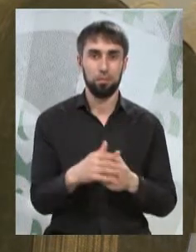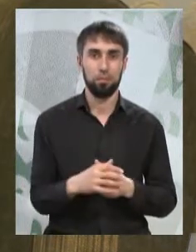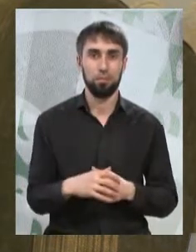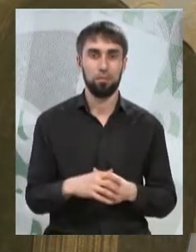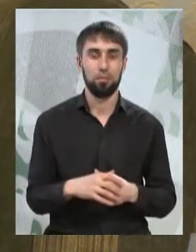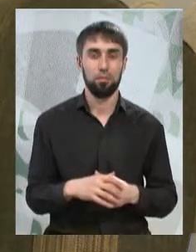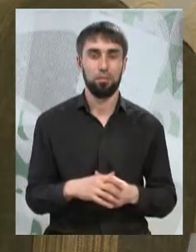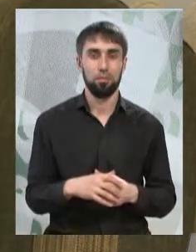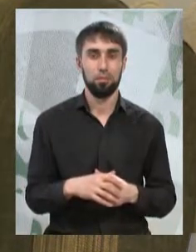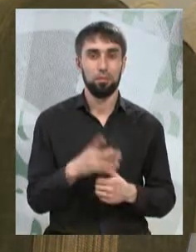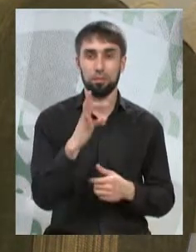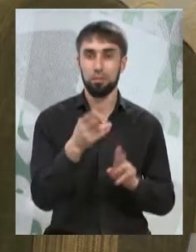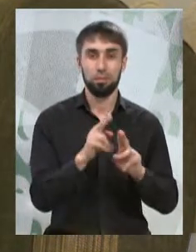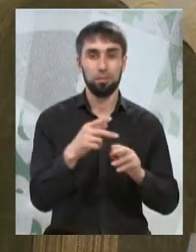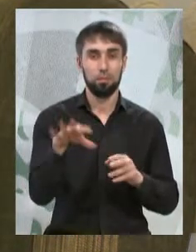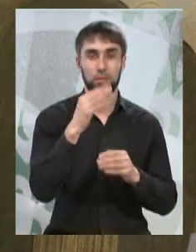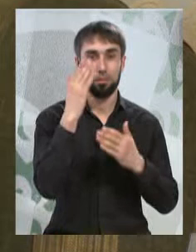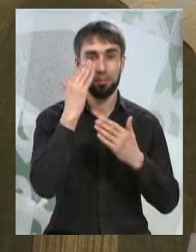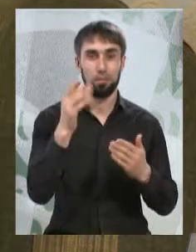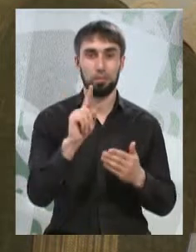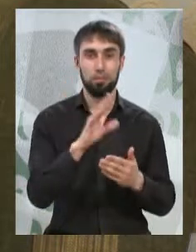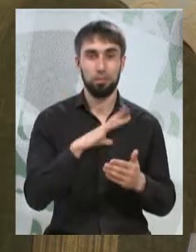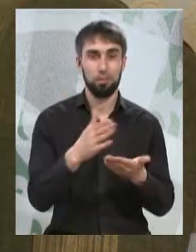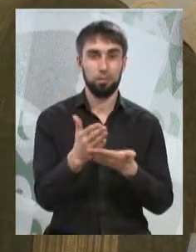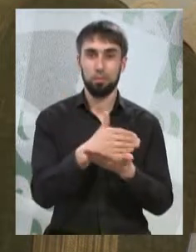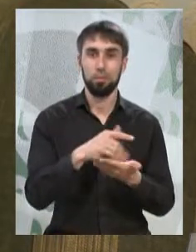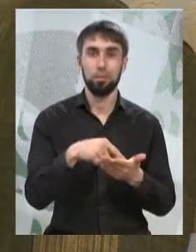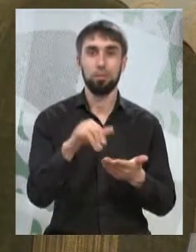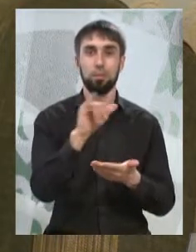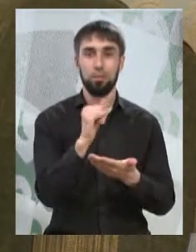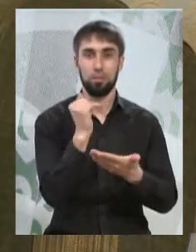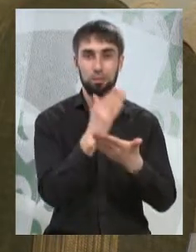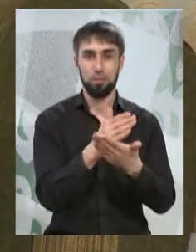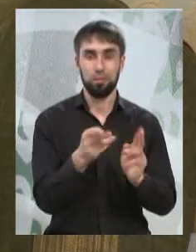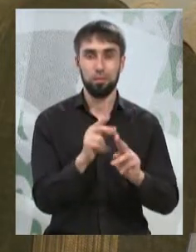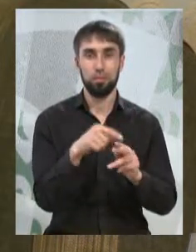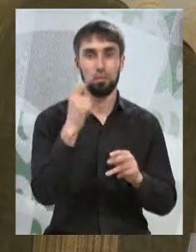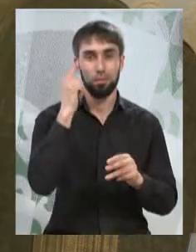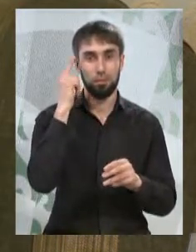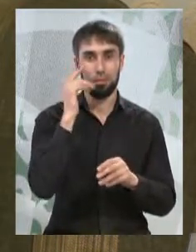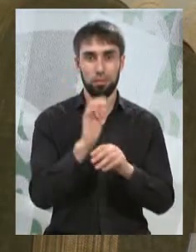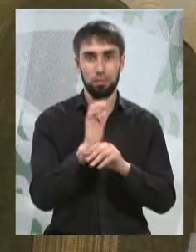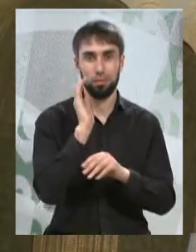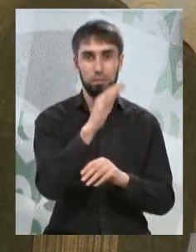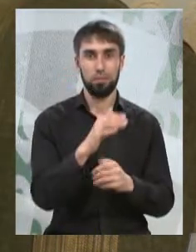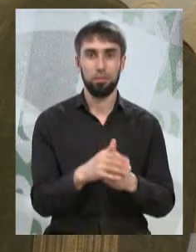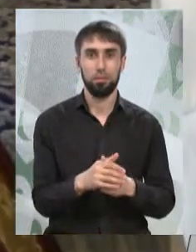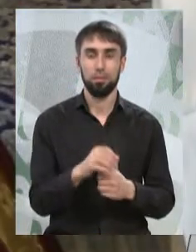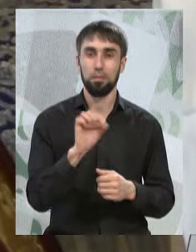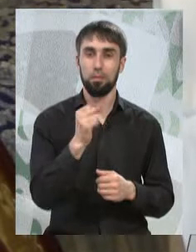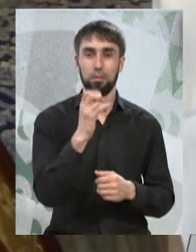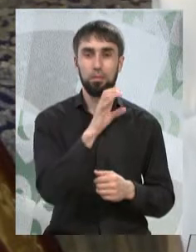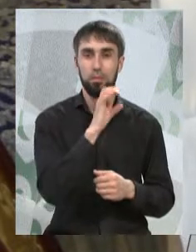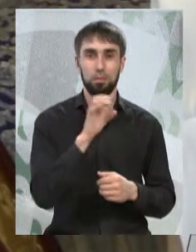повернули, но мы же не знали, и люди же не знали о том, что нас в Казахстан повернули, не в Сибирь.